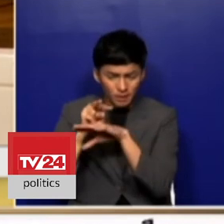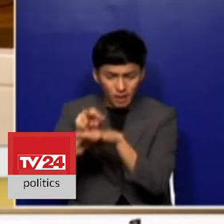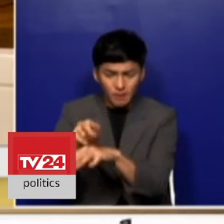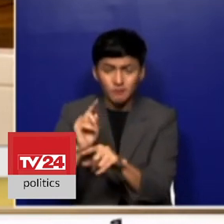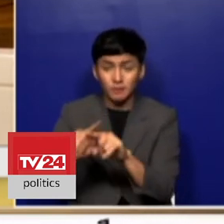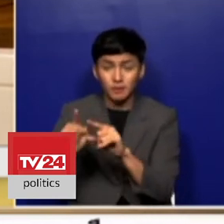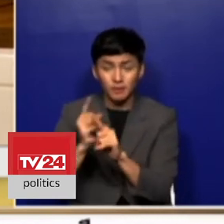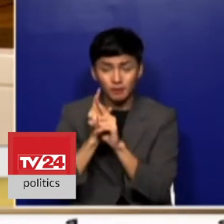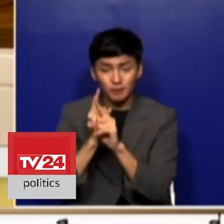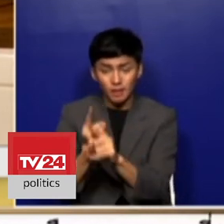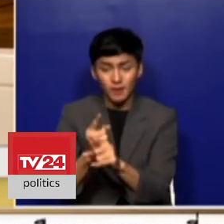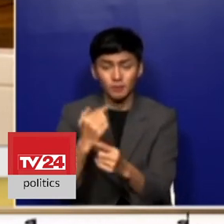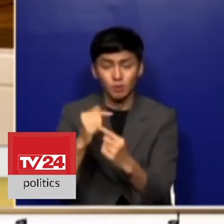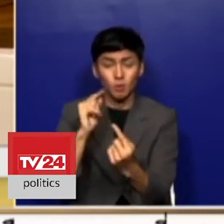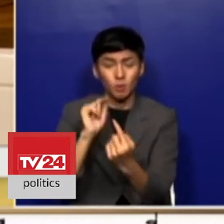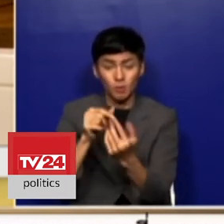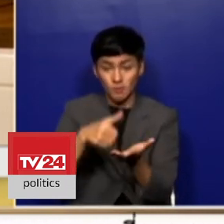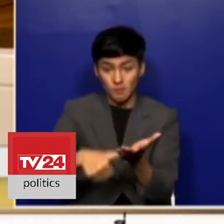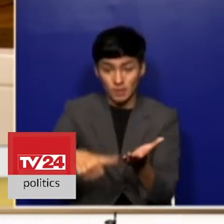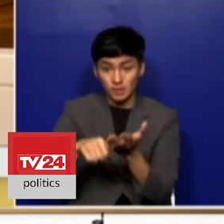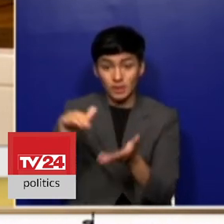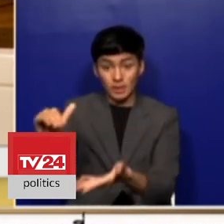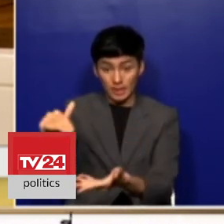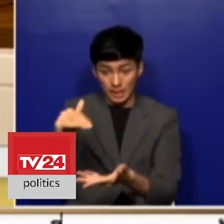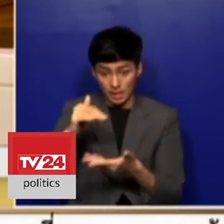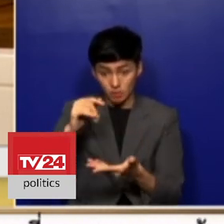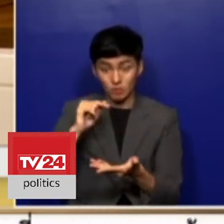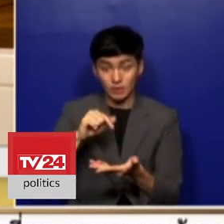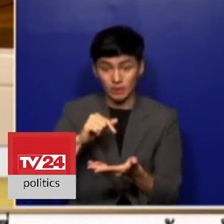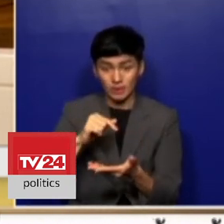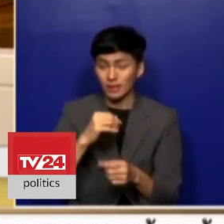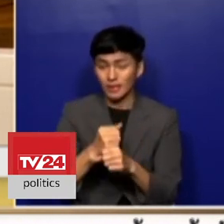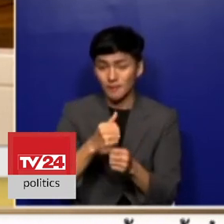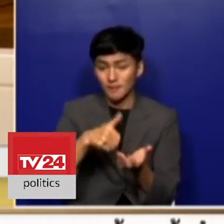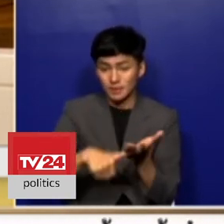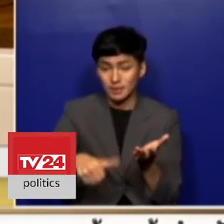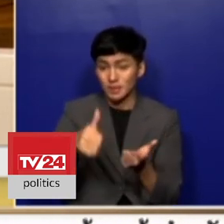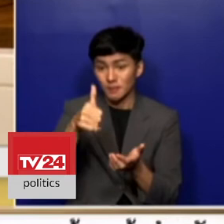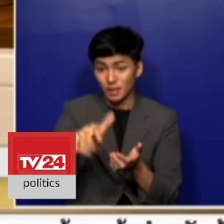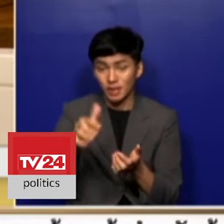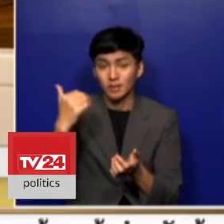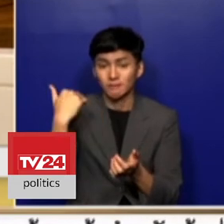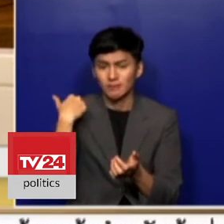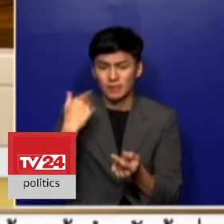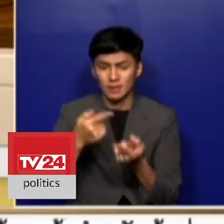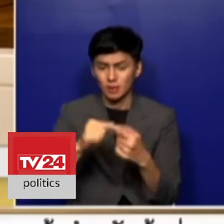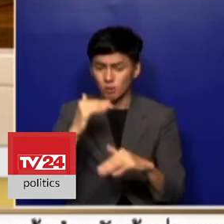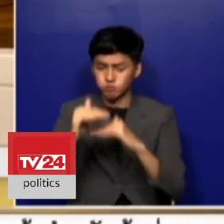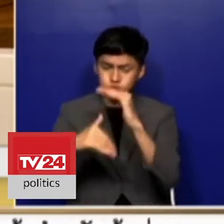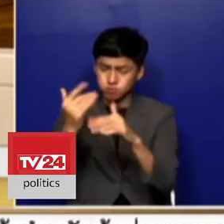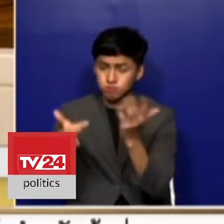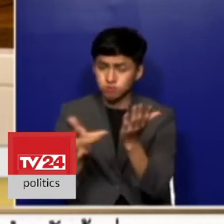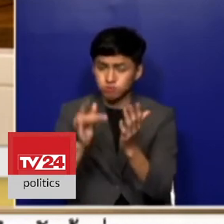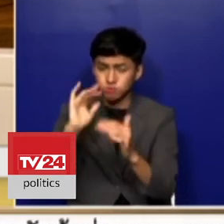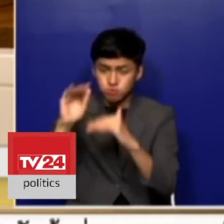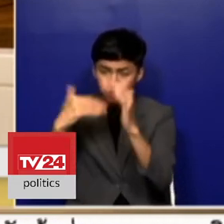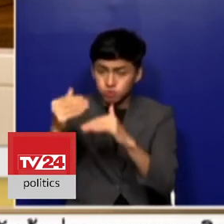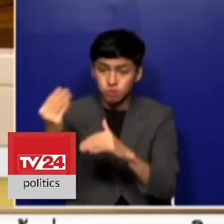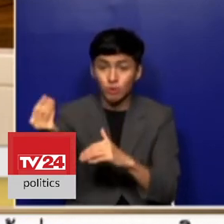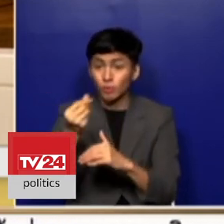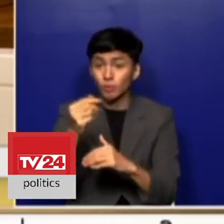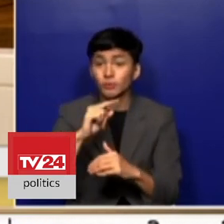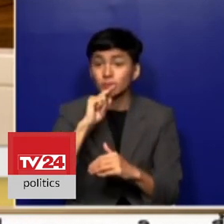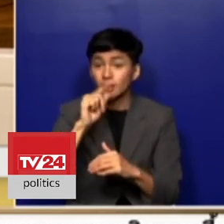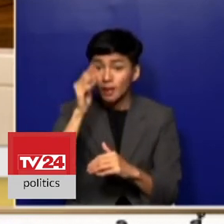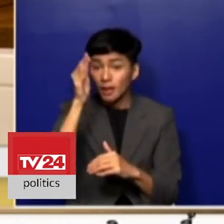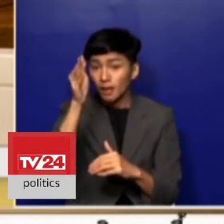ขาเข้าสำหรับการส่งผ่านทางอิเล็กทรอนิกส์ได้แต่เราอย่าลืมว่าปัจจุบันเทคโนโลยีพัฒนาไปเร็วมากค่ะหาก